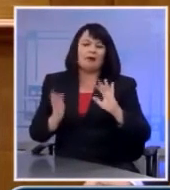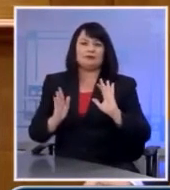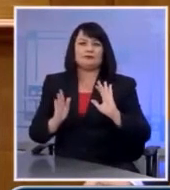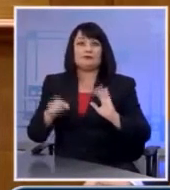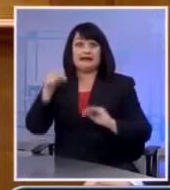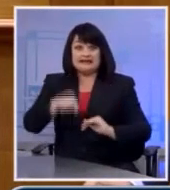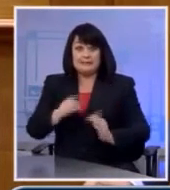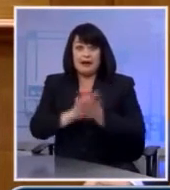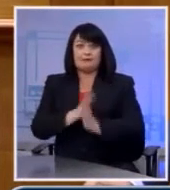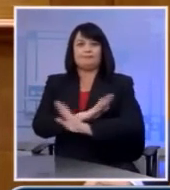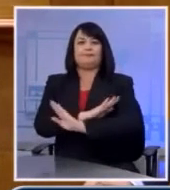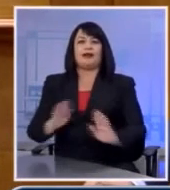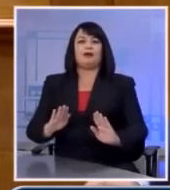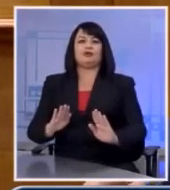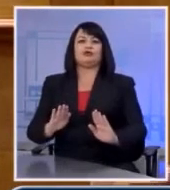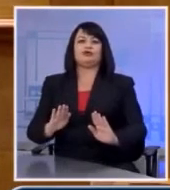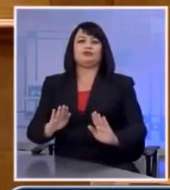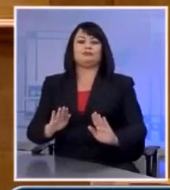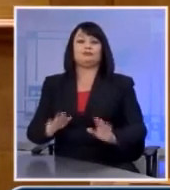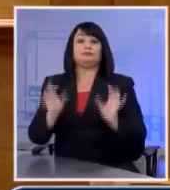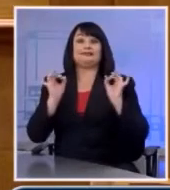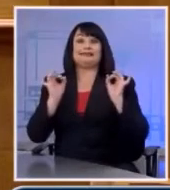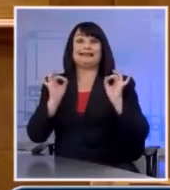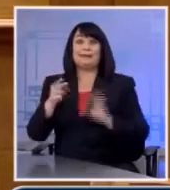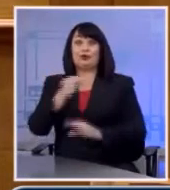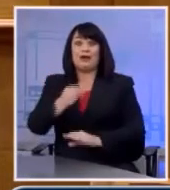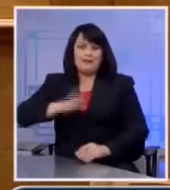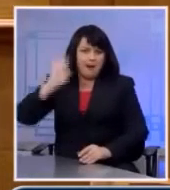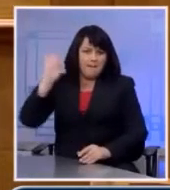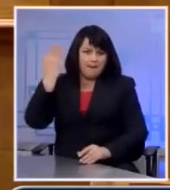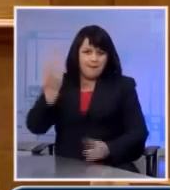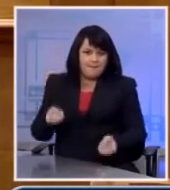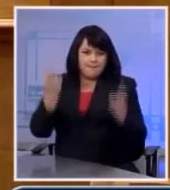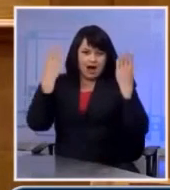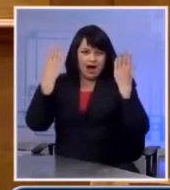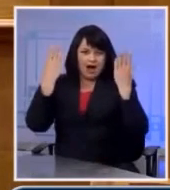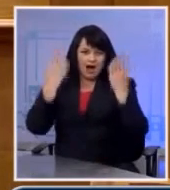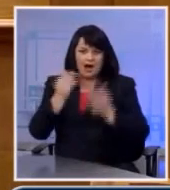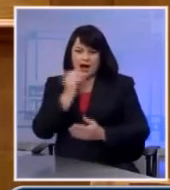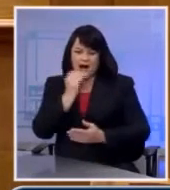τελειώσει. Καμία υπόθεση δεν θα πάει στο αρχείο με